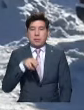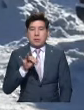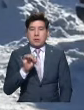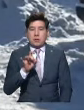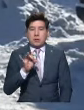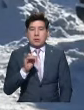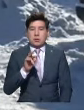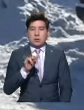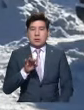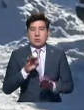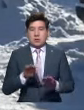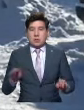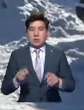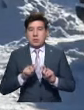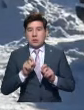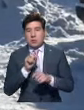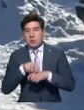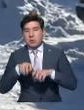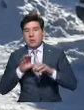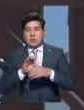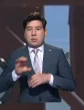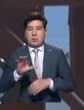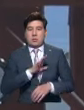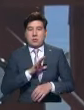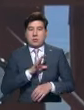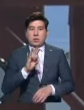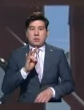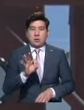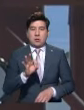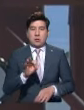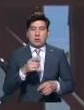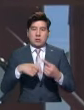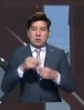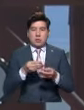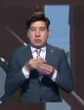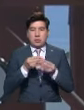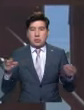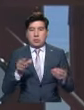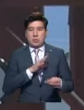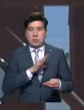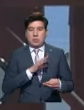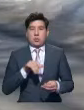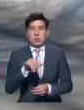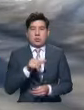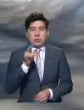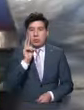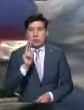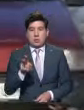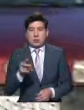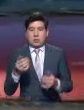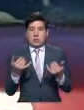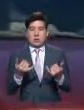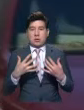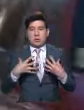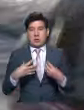үйіне тапсырылғаны белгілі болады. Алайда іс жүзінде бала жетімдер үйіне жетпестен жоғалып кеткен. Қайда екені белгісіз. Қазір ол аман